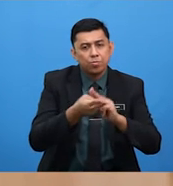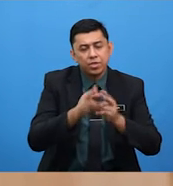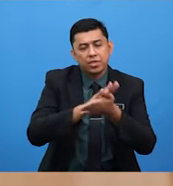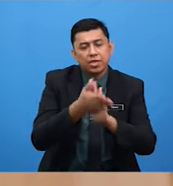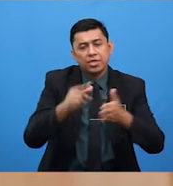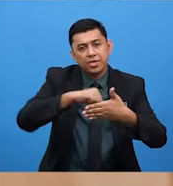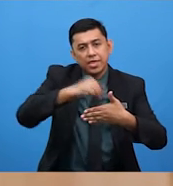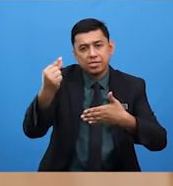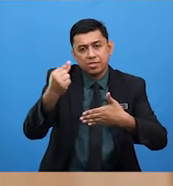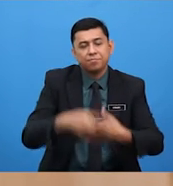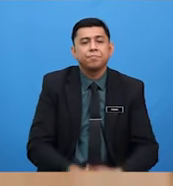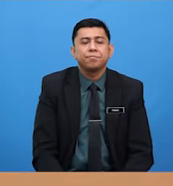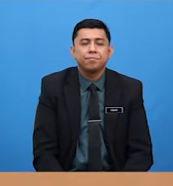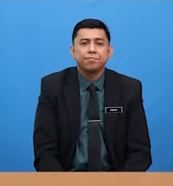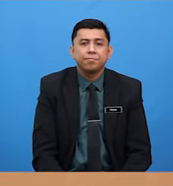menjadi gas.